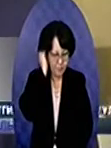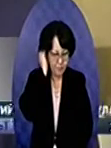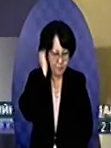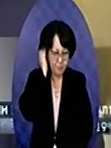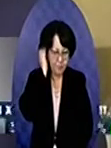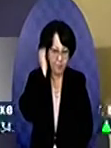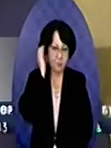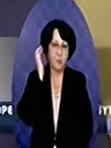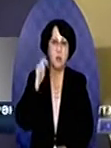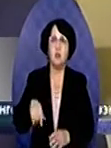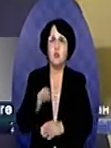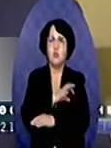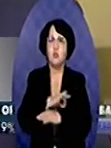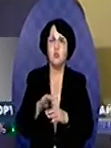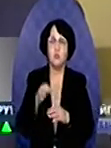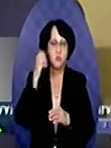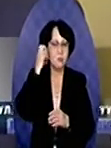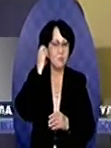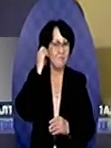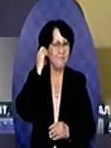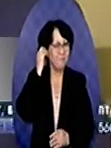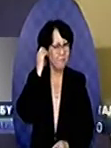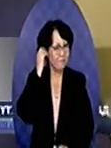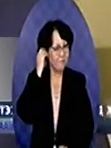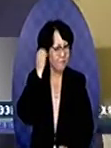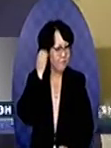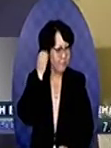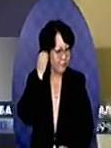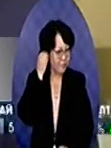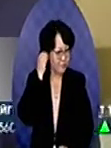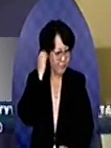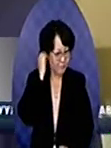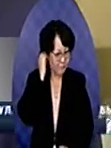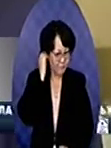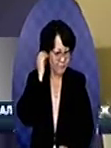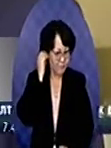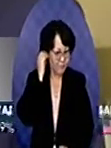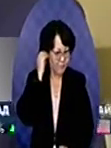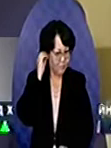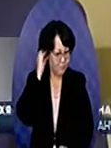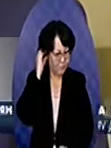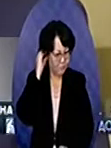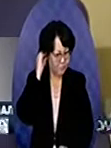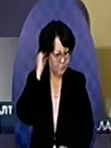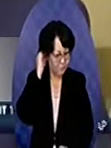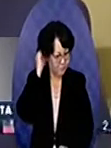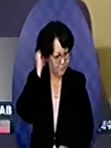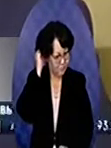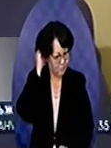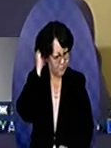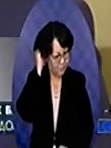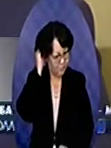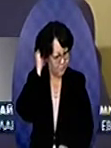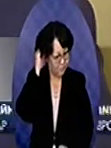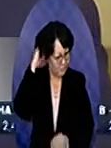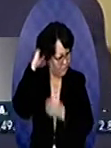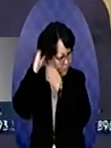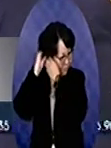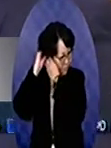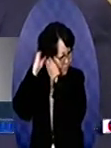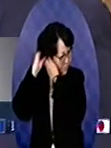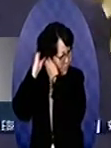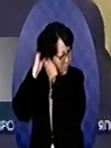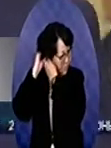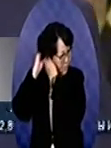тусламжаар энэ төсөлтөө оруулаад дээр нэмээд 140 сая долларын маш хөнгөлөлттэй зээлийг энэ